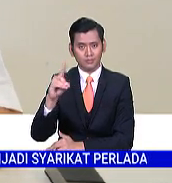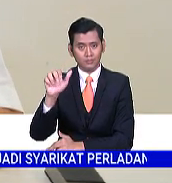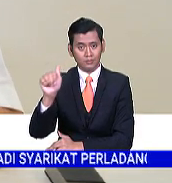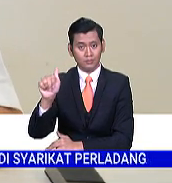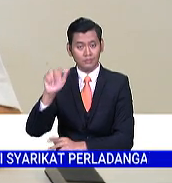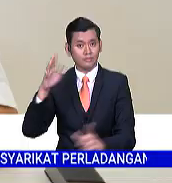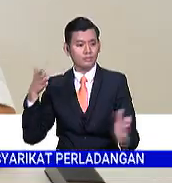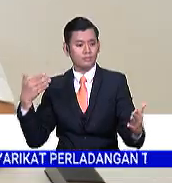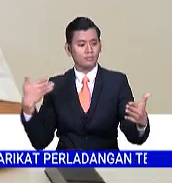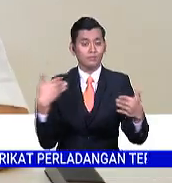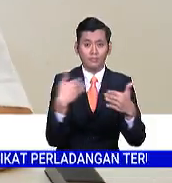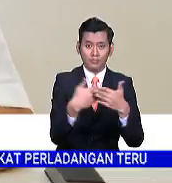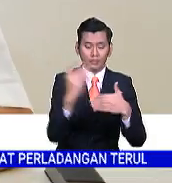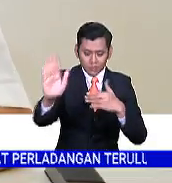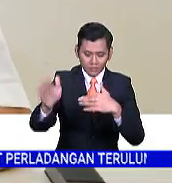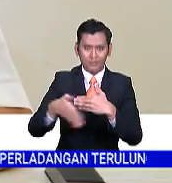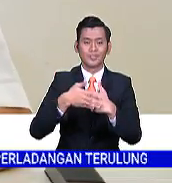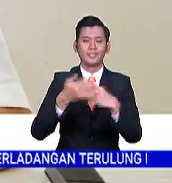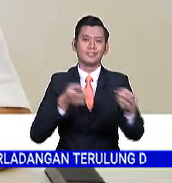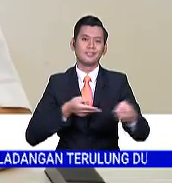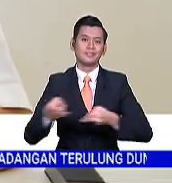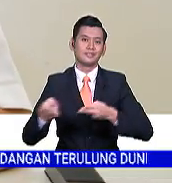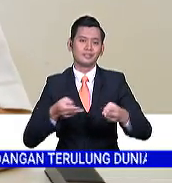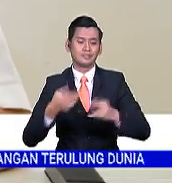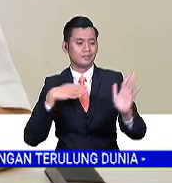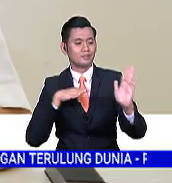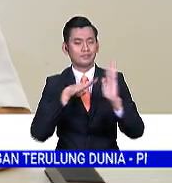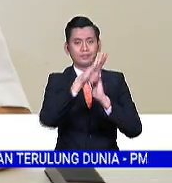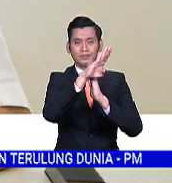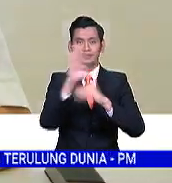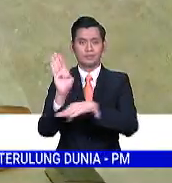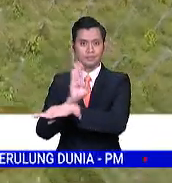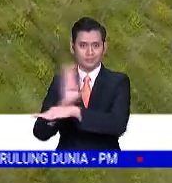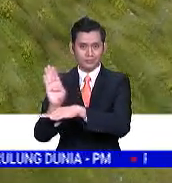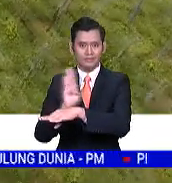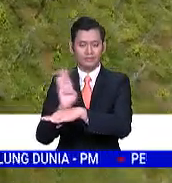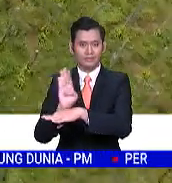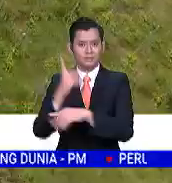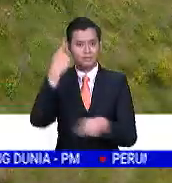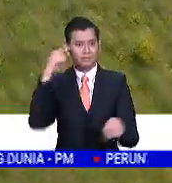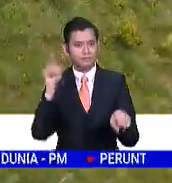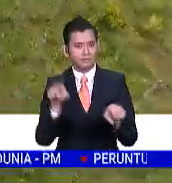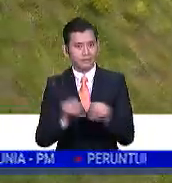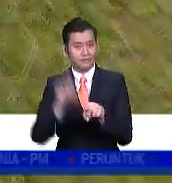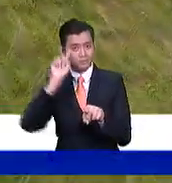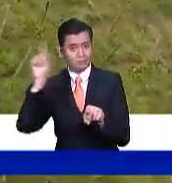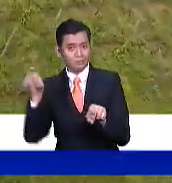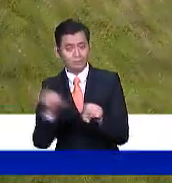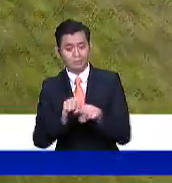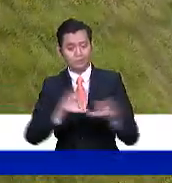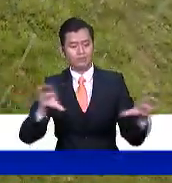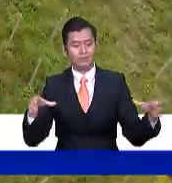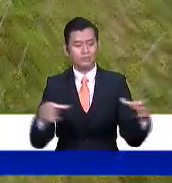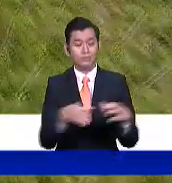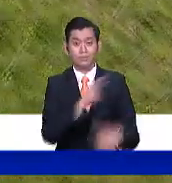Felda terhadap usaha pemerkasaan perniagaan trust. Persetujuan Kabinet terhadap cadangan